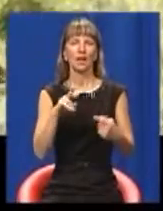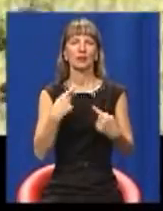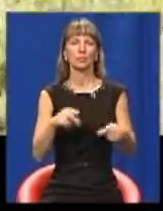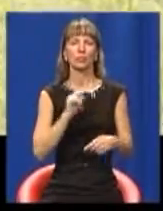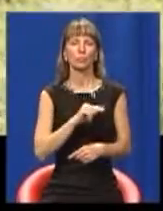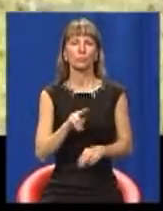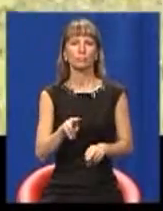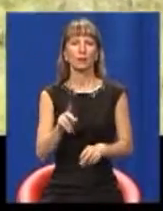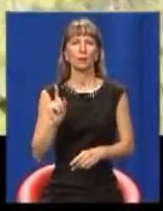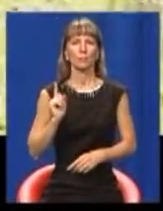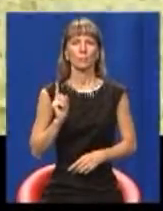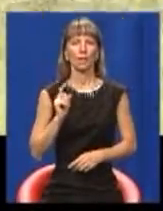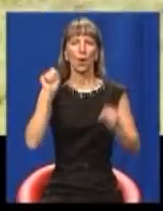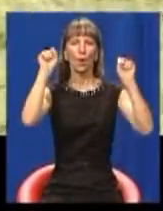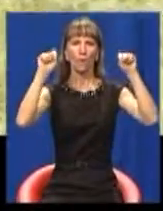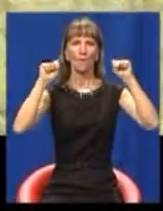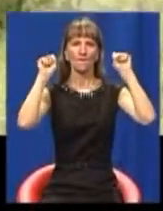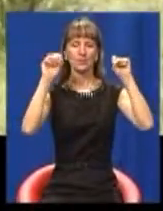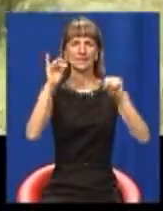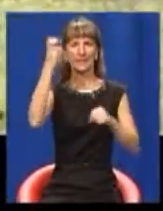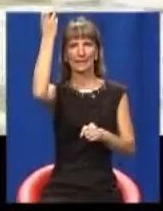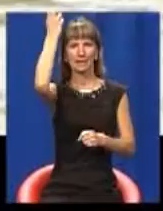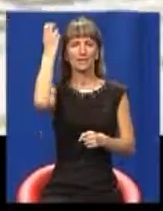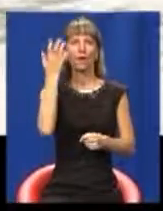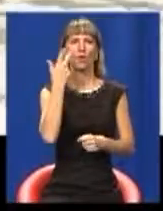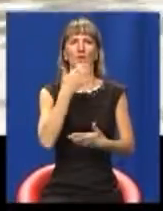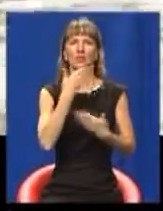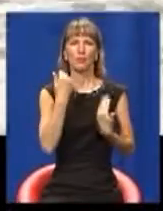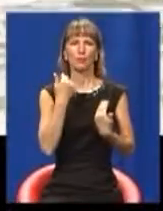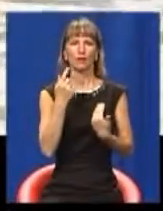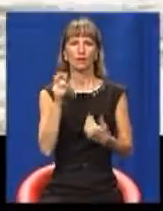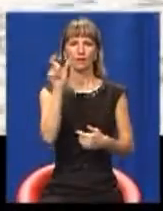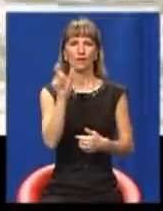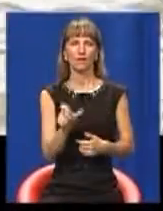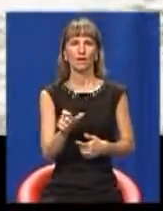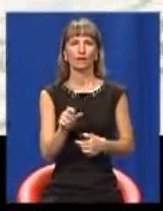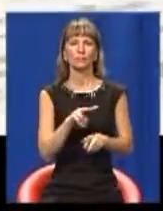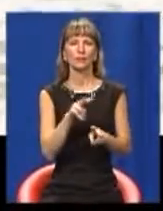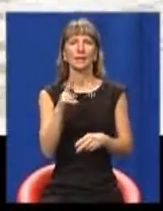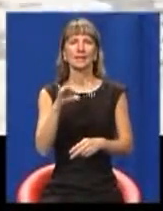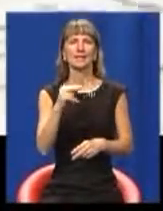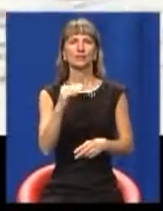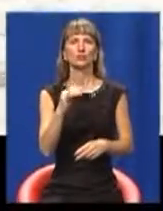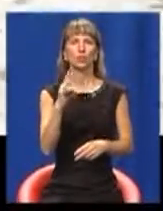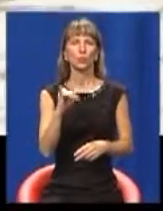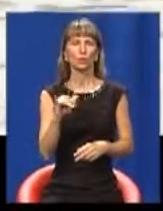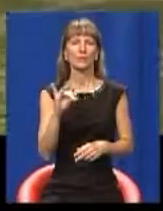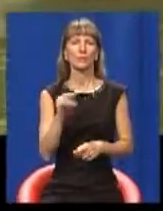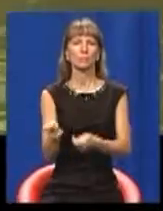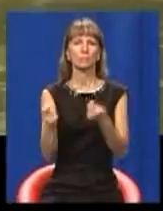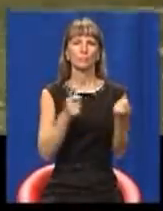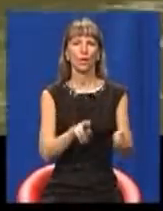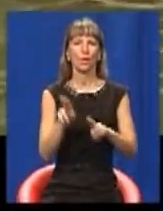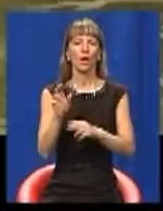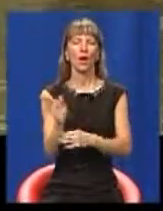Вона пасла овець і кіз навіть при відсутності пастуха. Вистежувала водоплавну дичину і приносила її мисливцеві.